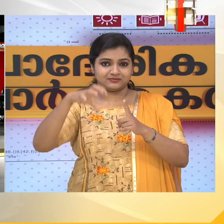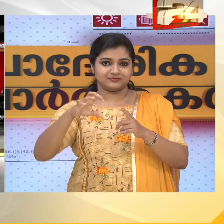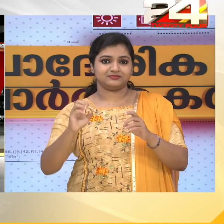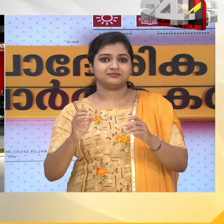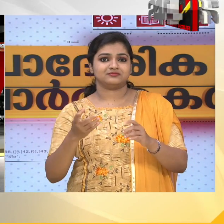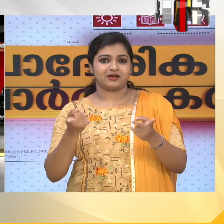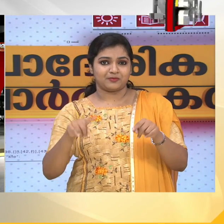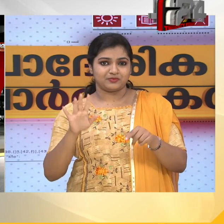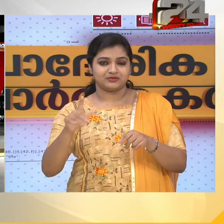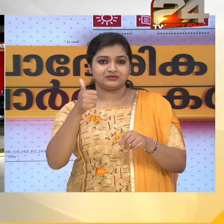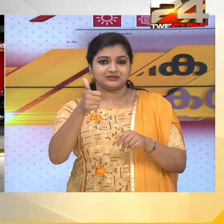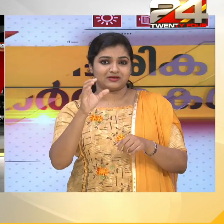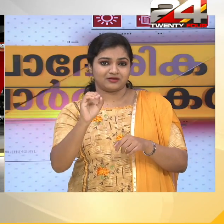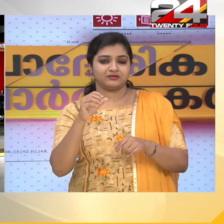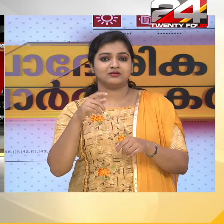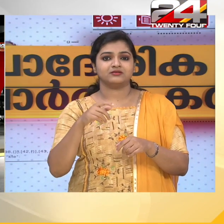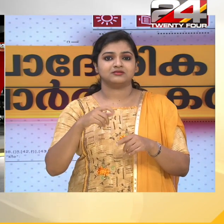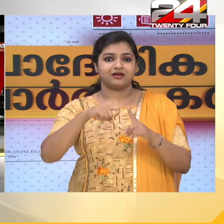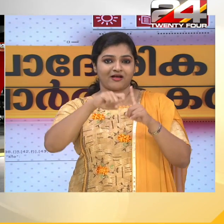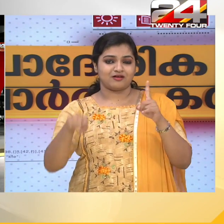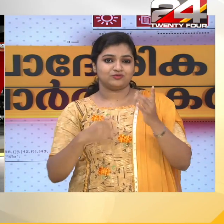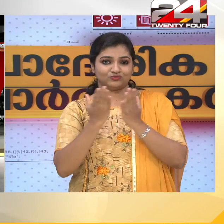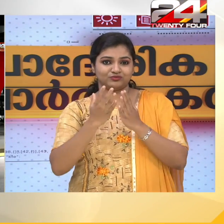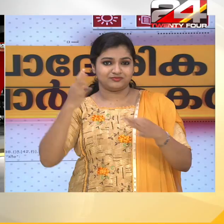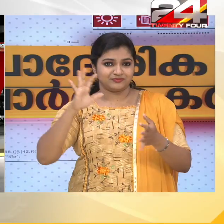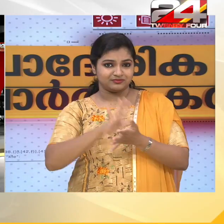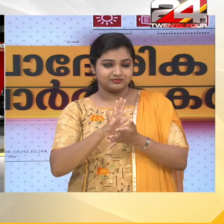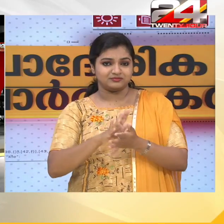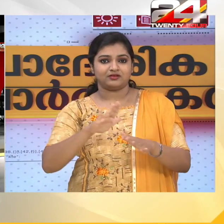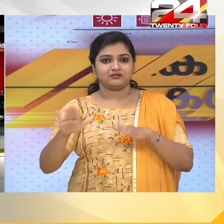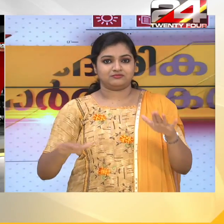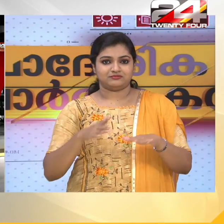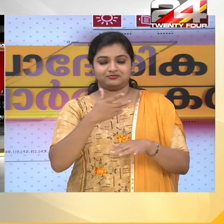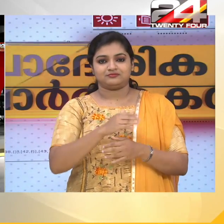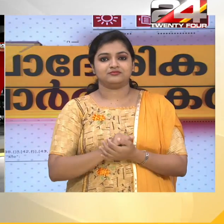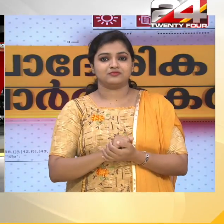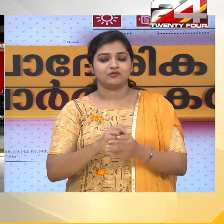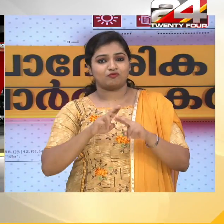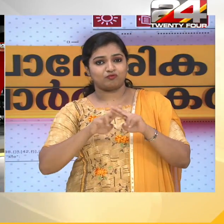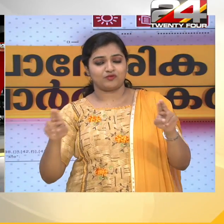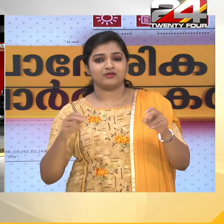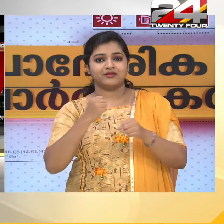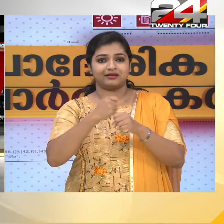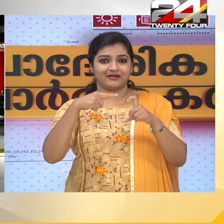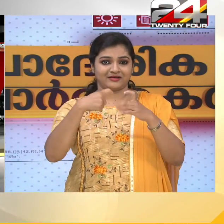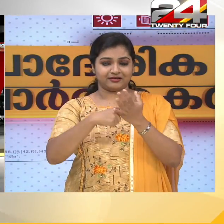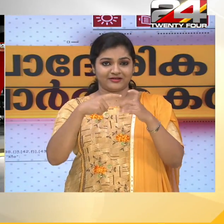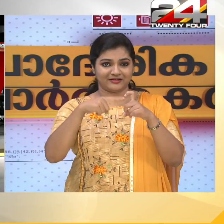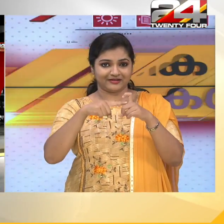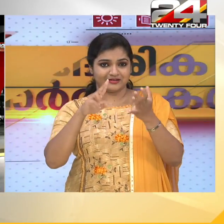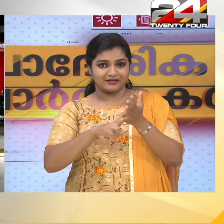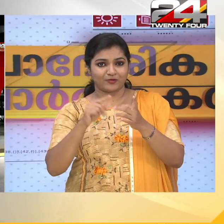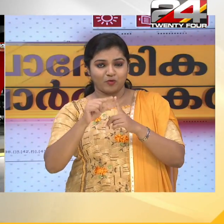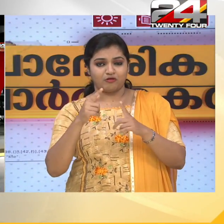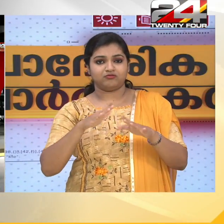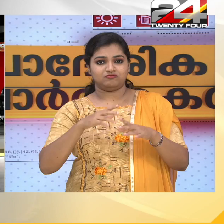കാഞ്ഞങ്ങാട് നടക്കുന്ന 60th സംസ്ഥാന സ്കൂൾ കലോത്സവത്തിന്റെ ഒരുക്കത്തിലാണ് സംഘാടകർ. പൂർണ്ണമായും ഗ്രീൻ പ്രോട്ടോകോൾ പാലിച്ചുകൊണ്ട് ഹരിത